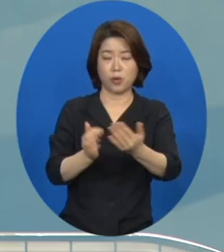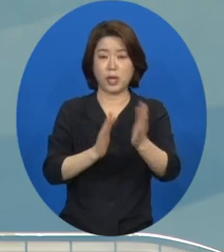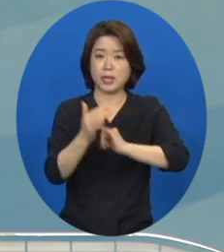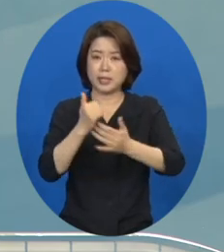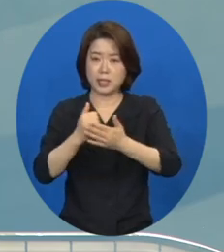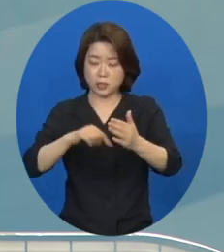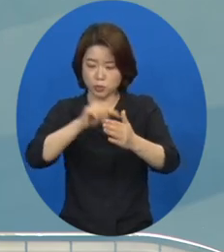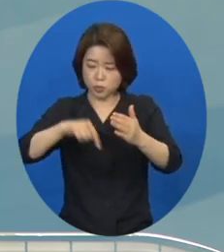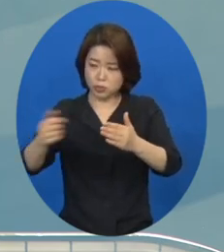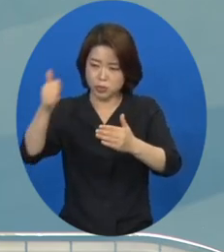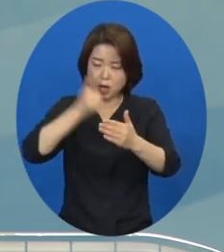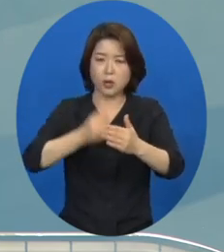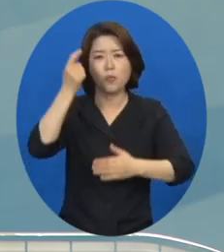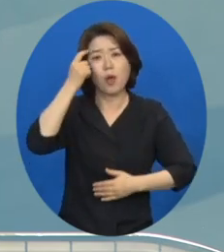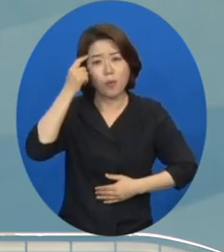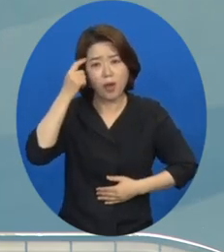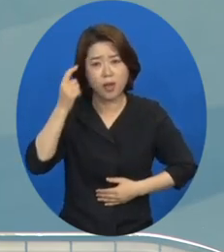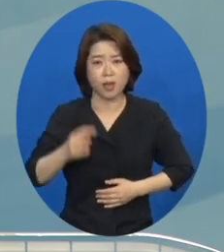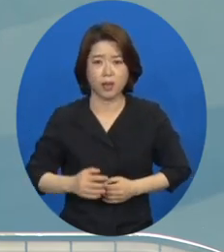예수님께서 우리 안에 왜 오시나요?